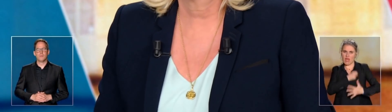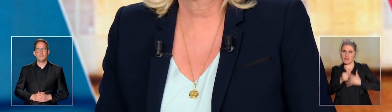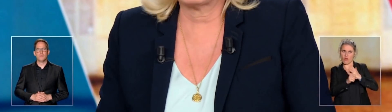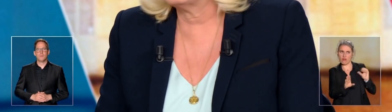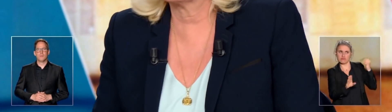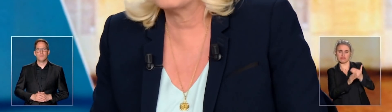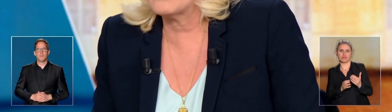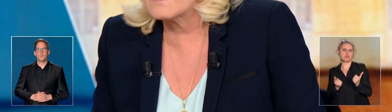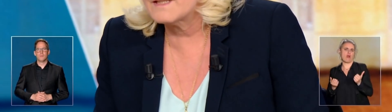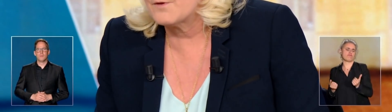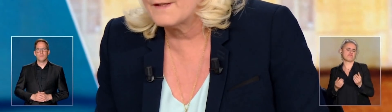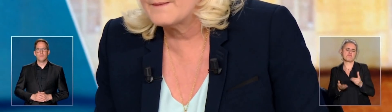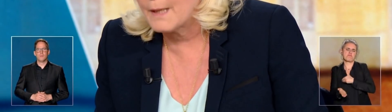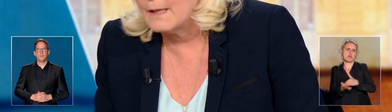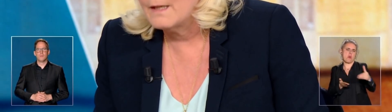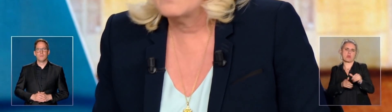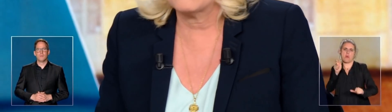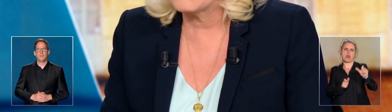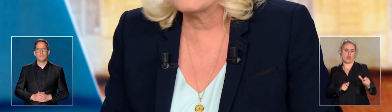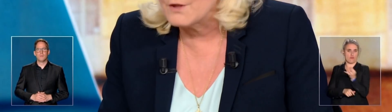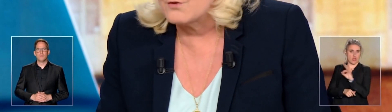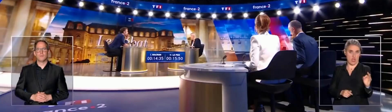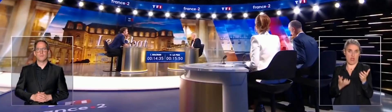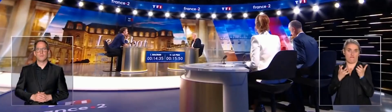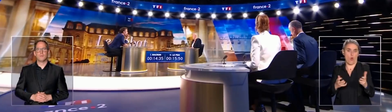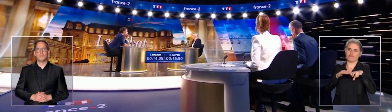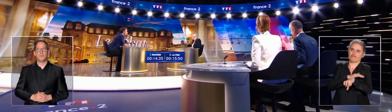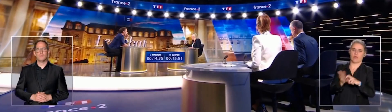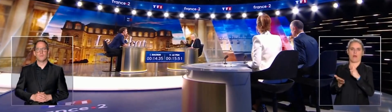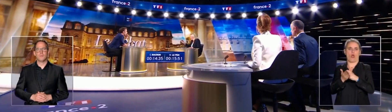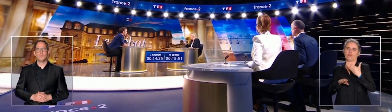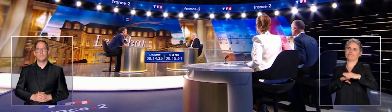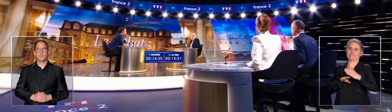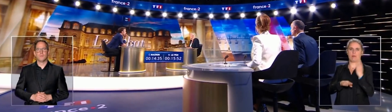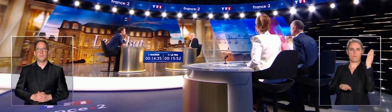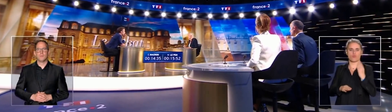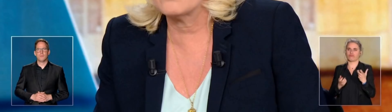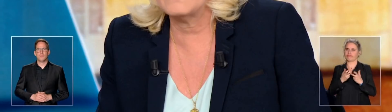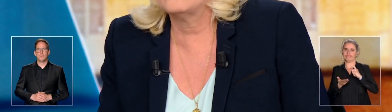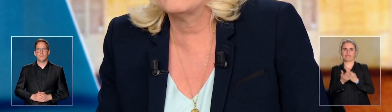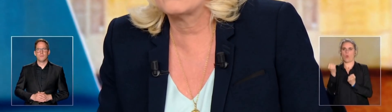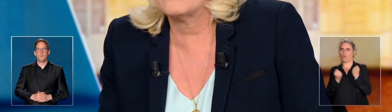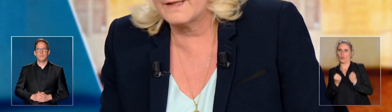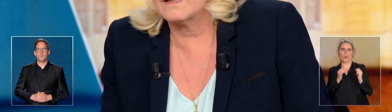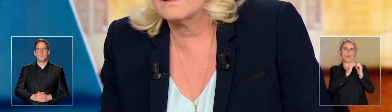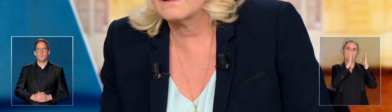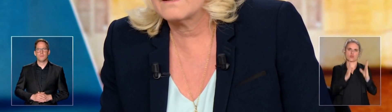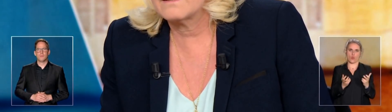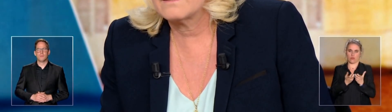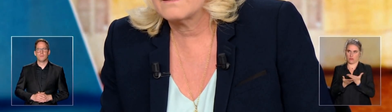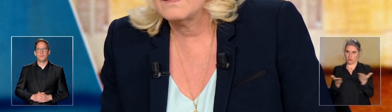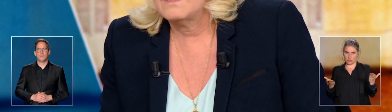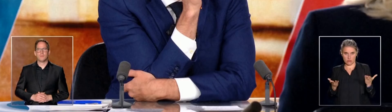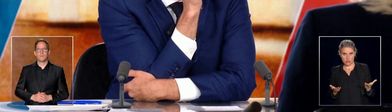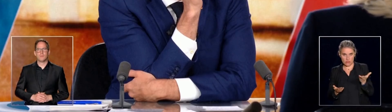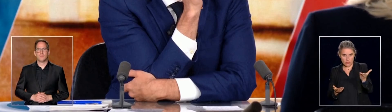sont allés dans des banques françaises pour faire des prêts pour acheter des voitures pour faire des emprunts pour leur maison ils ne vous doivent rien